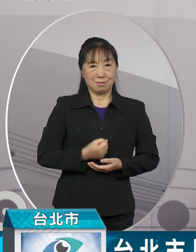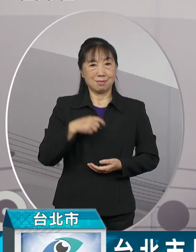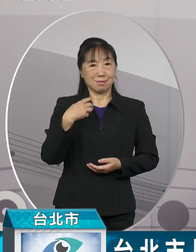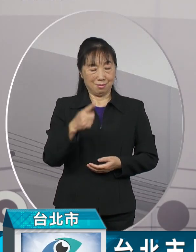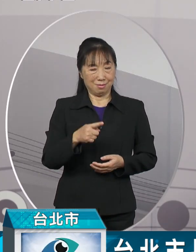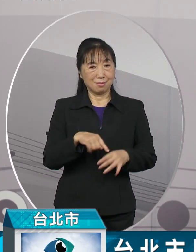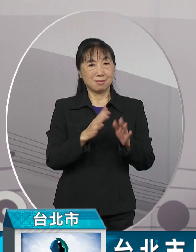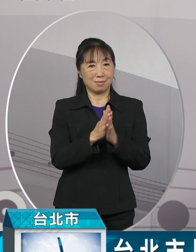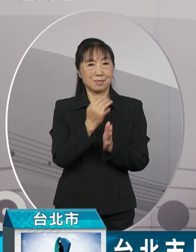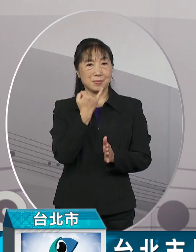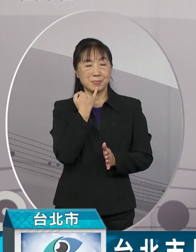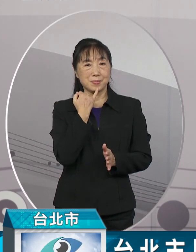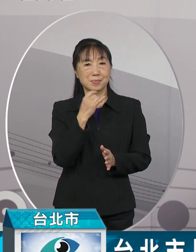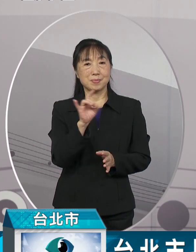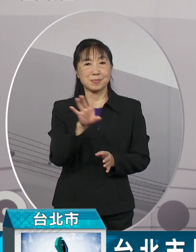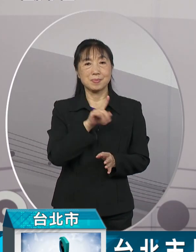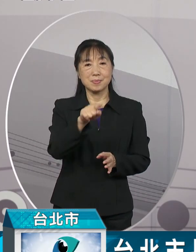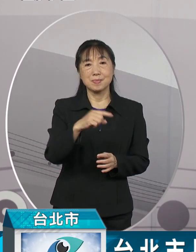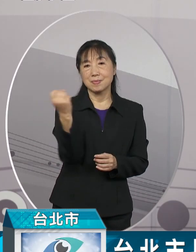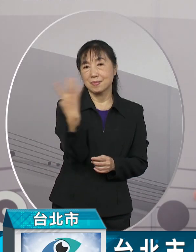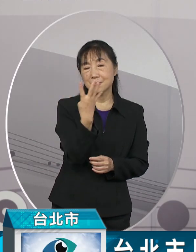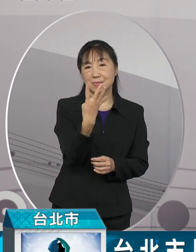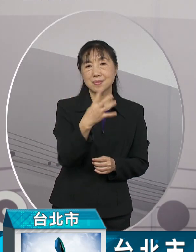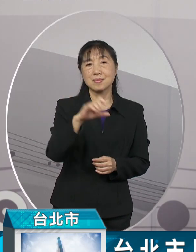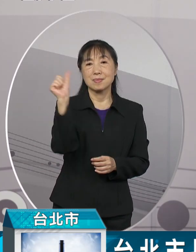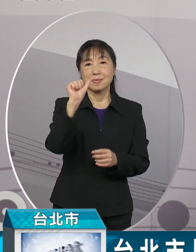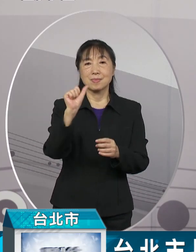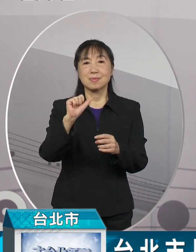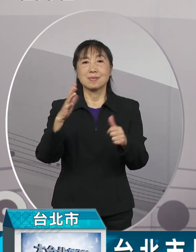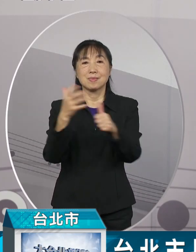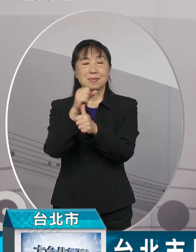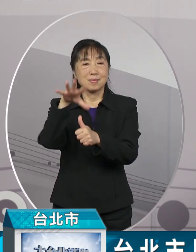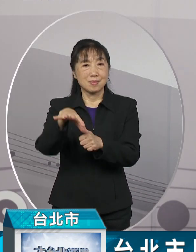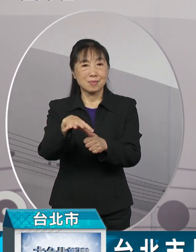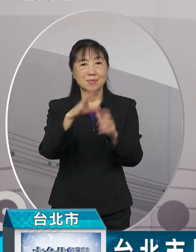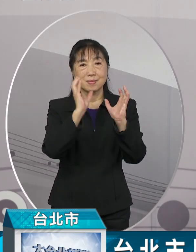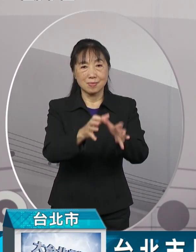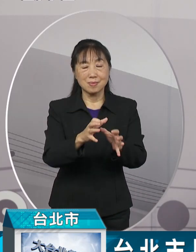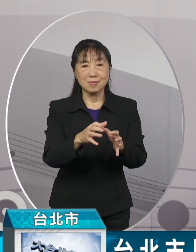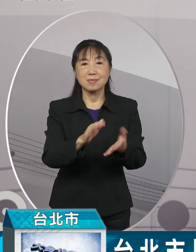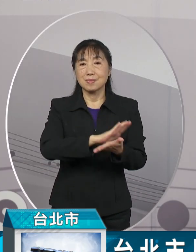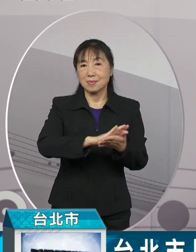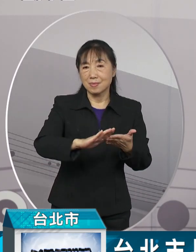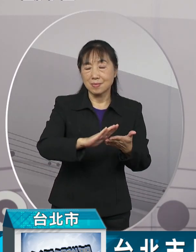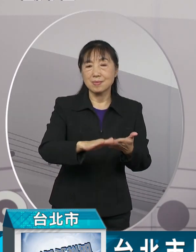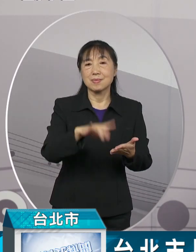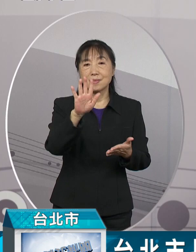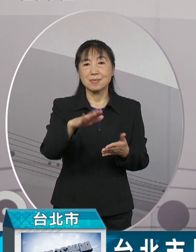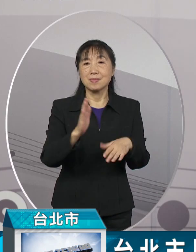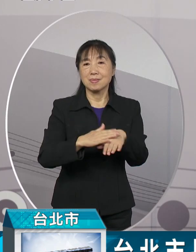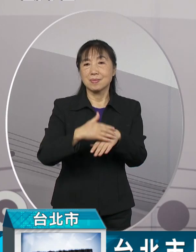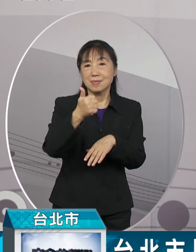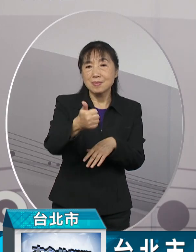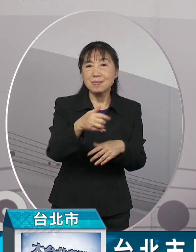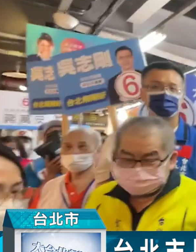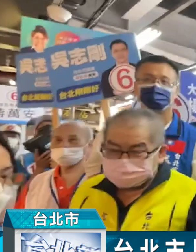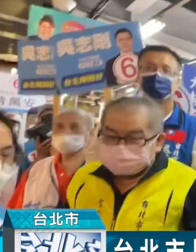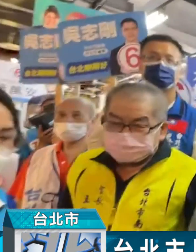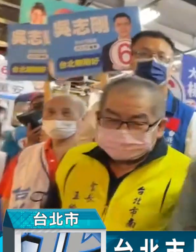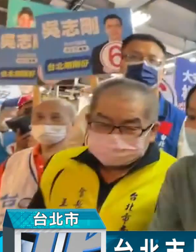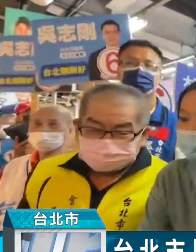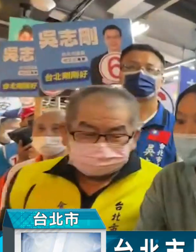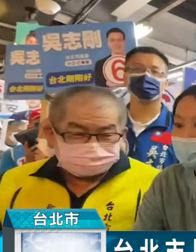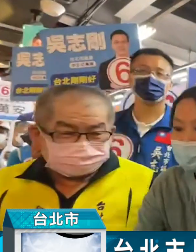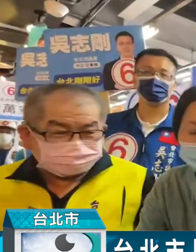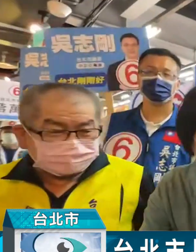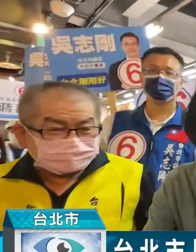力，透过四项发展、5大中心，打造一个联能、有效率、服务型的政府。 候